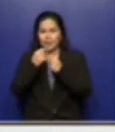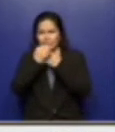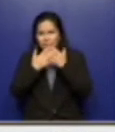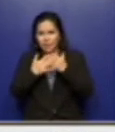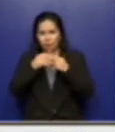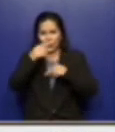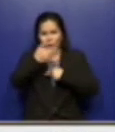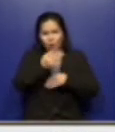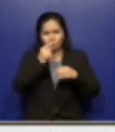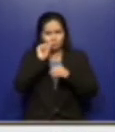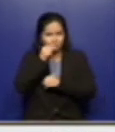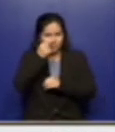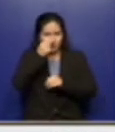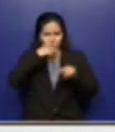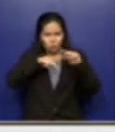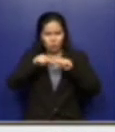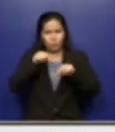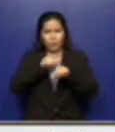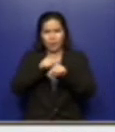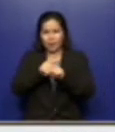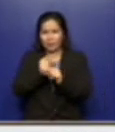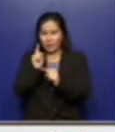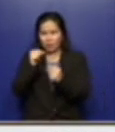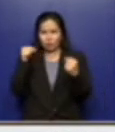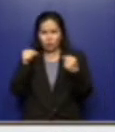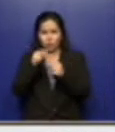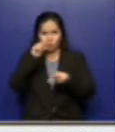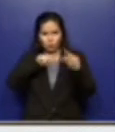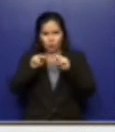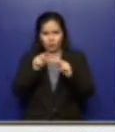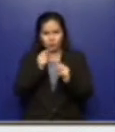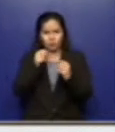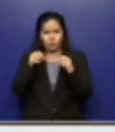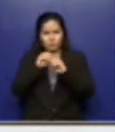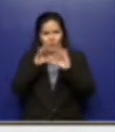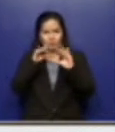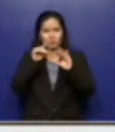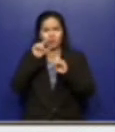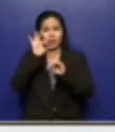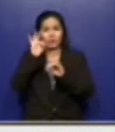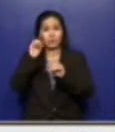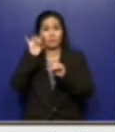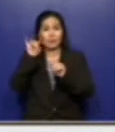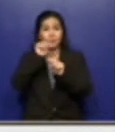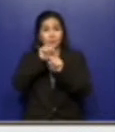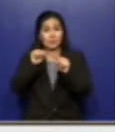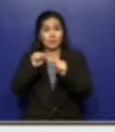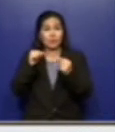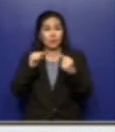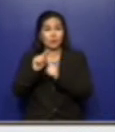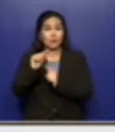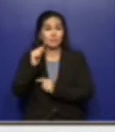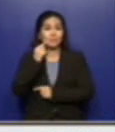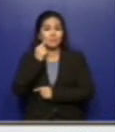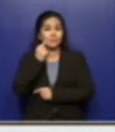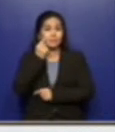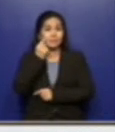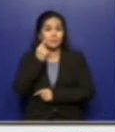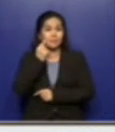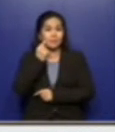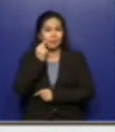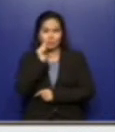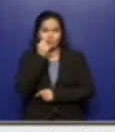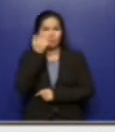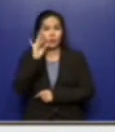แลบด้วยความแม่นยำถึง 98% ค่ะวิธีการตรวจก็เพียงใช้ก้านสำลีลูบที่กระพุ้งแก้มนะคะไม่ต้องแยงไปที่